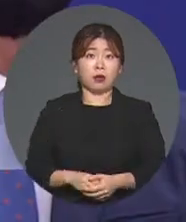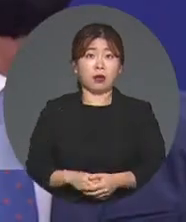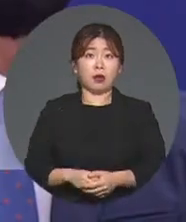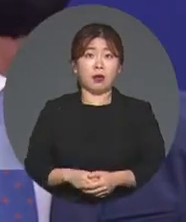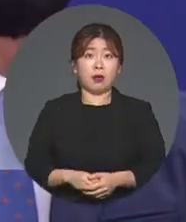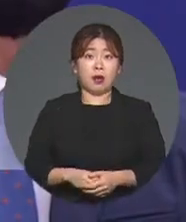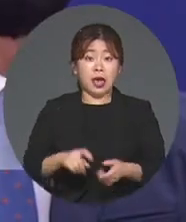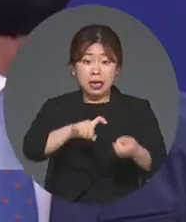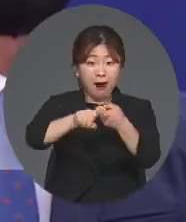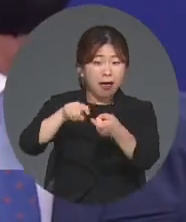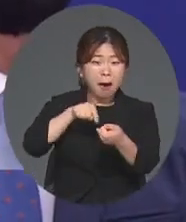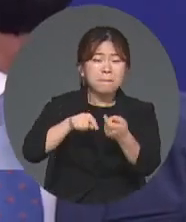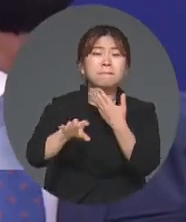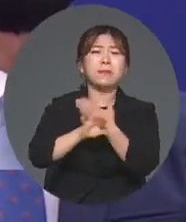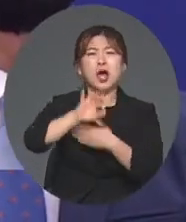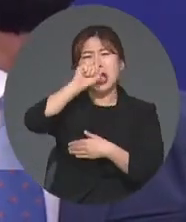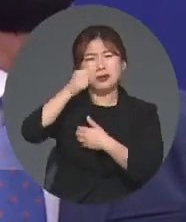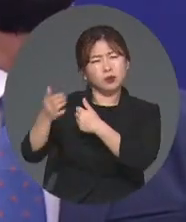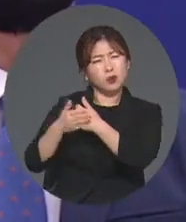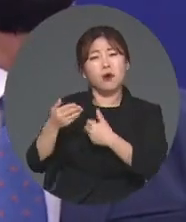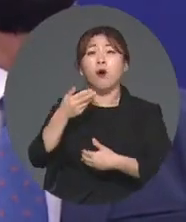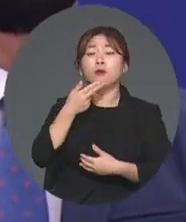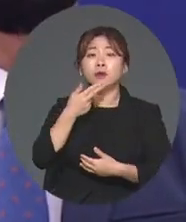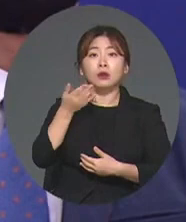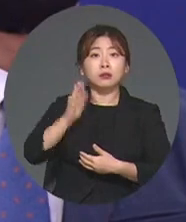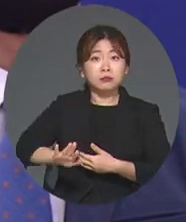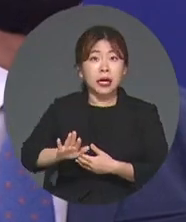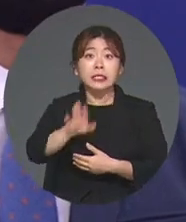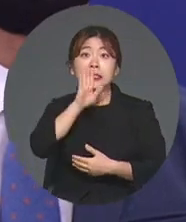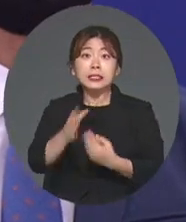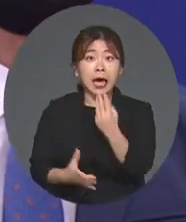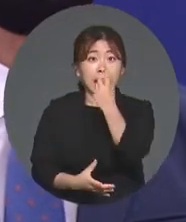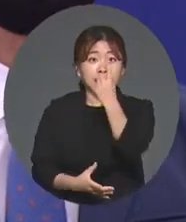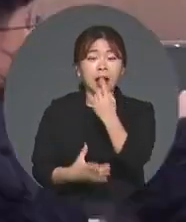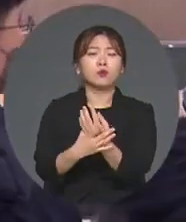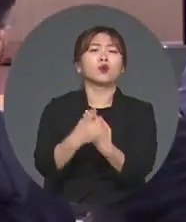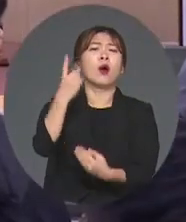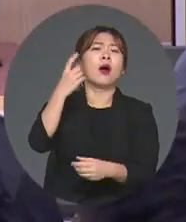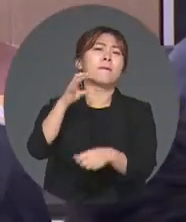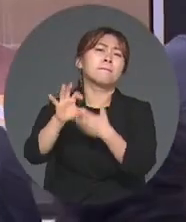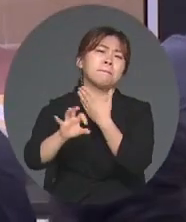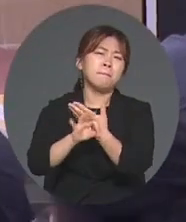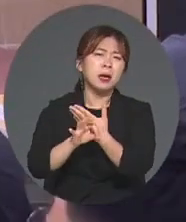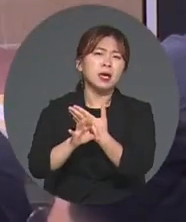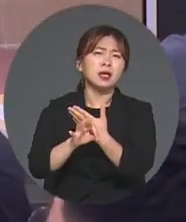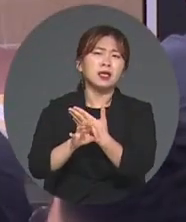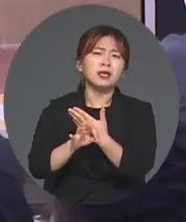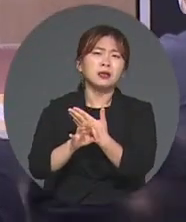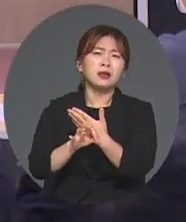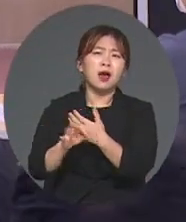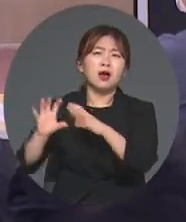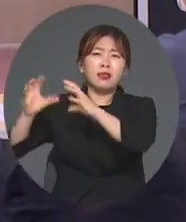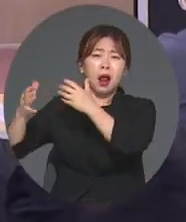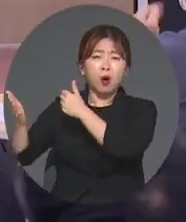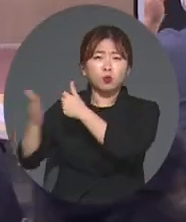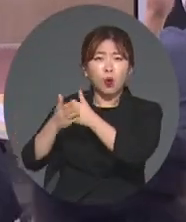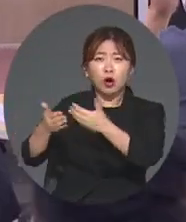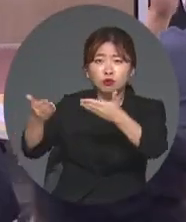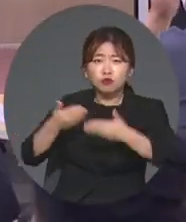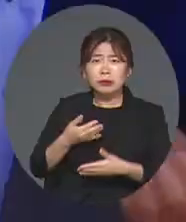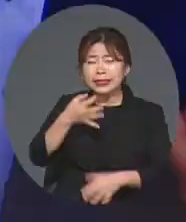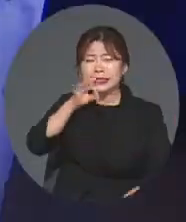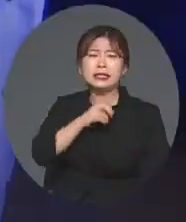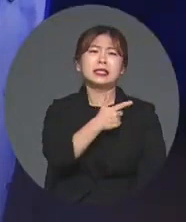특별연합보다 행정통합을 통해 동남권 최대의 자치단체로 가는 것이 실익이 크다고 본 겁니다.